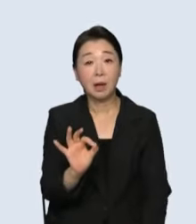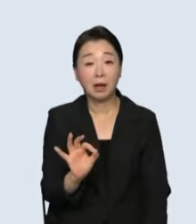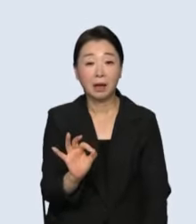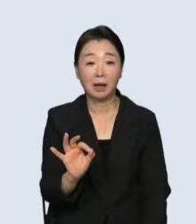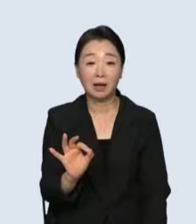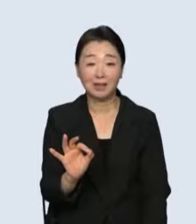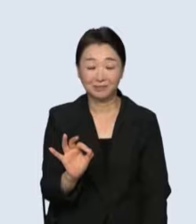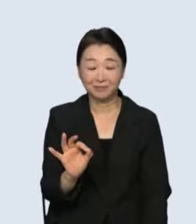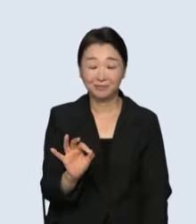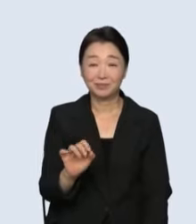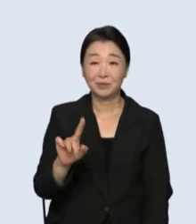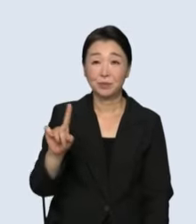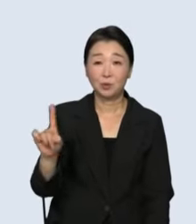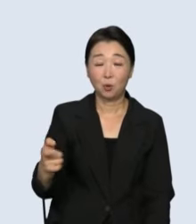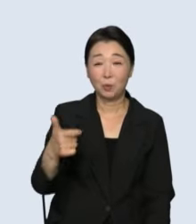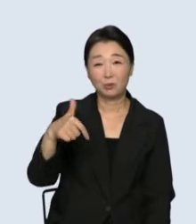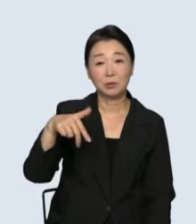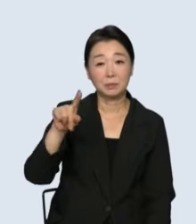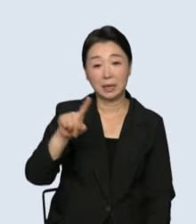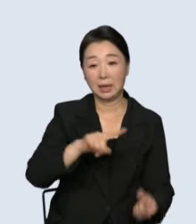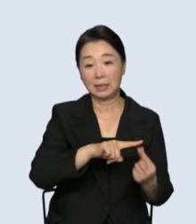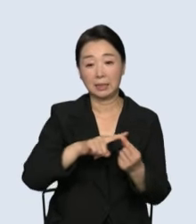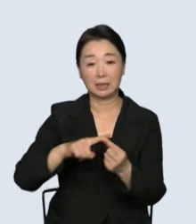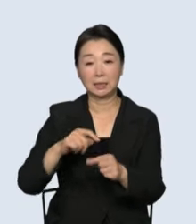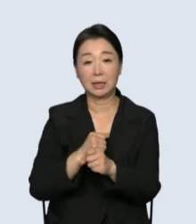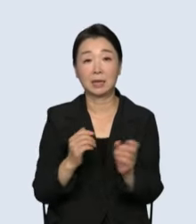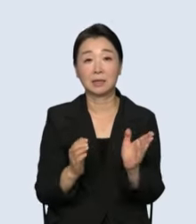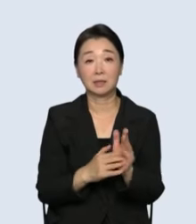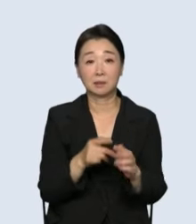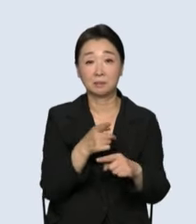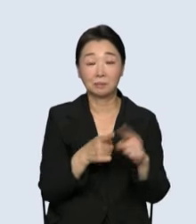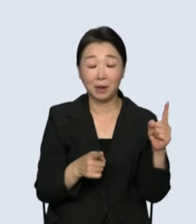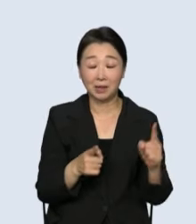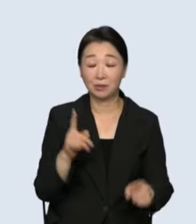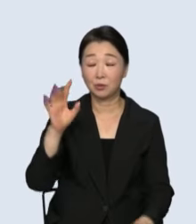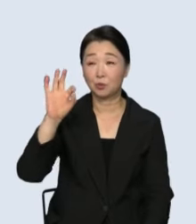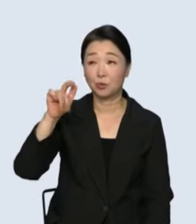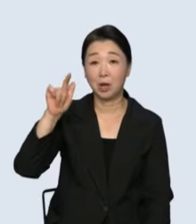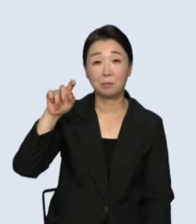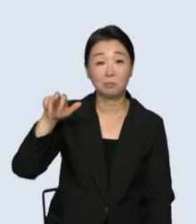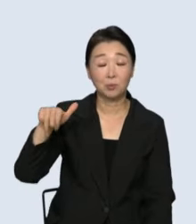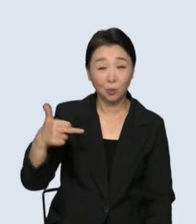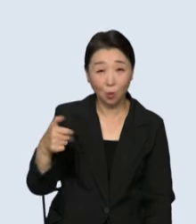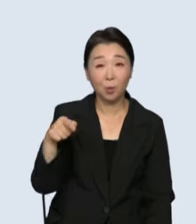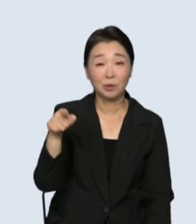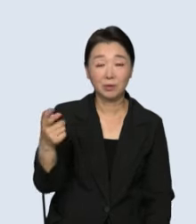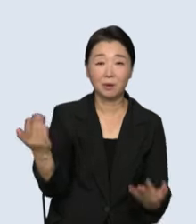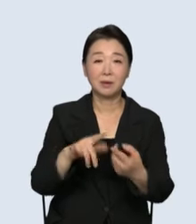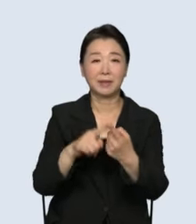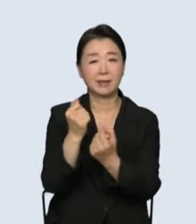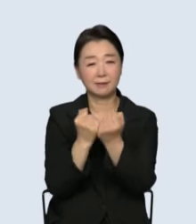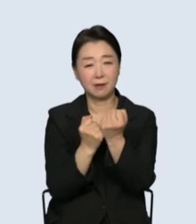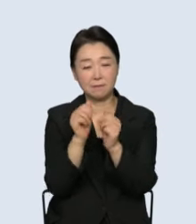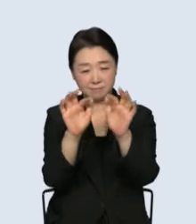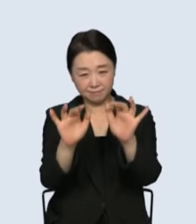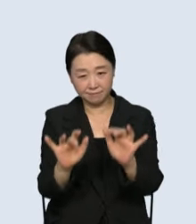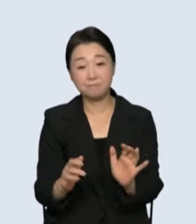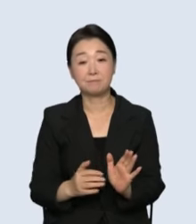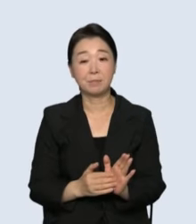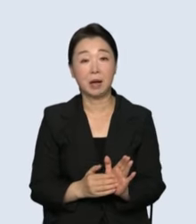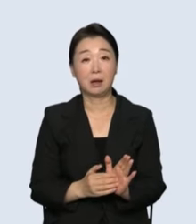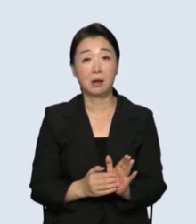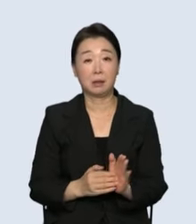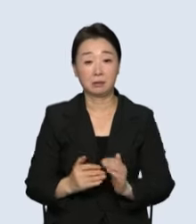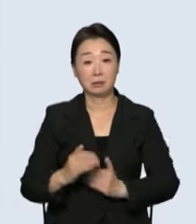자리로 약 560자 분량입니다. 이 중 절반은 유암코와 상임감사 업무에 대한 설명을 적었습니다. 그런데